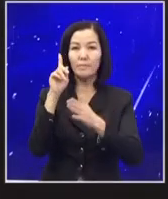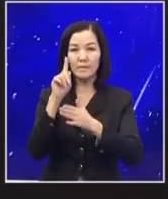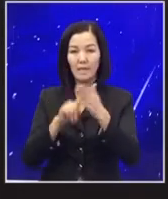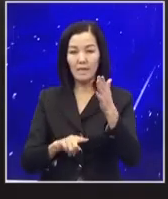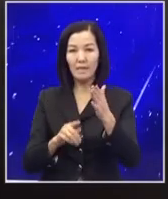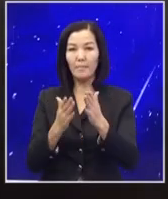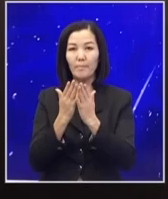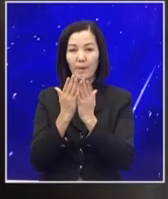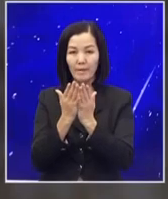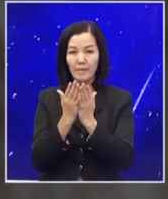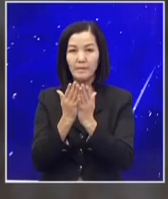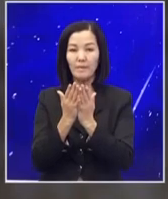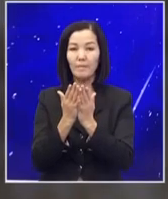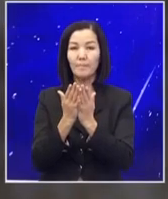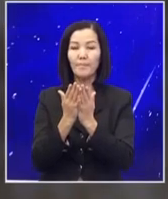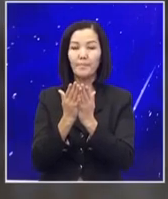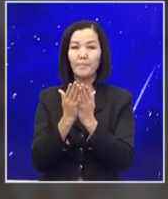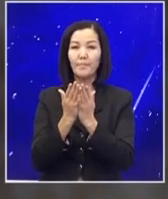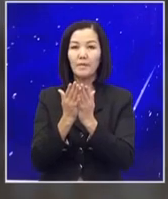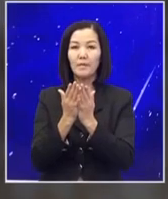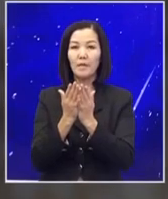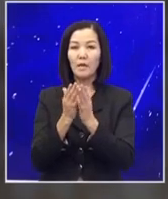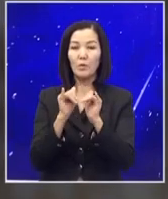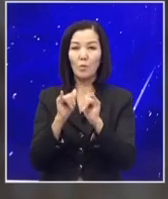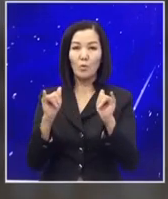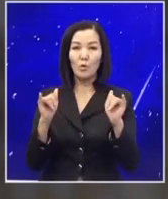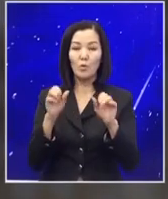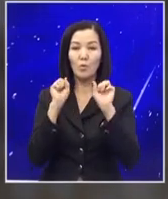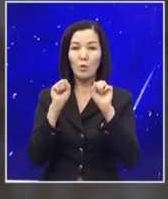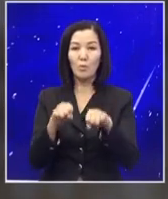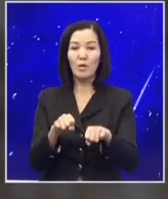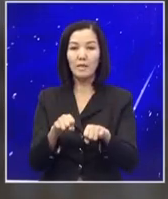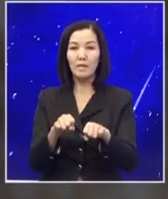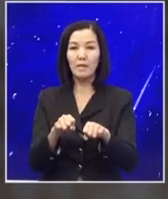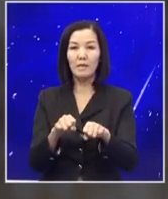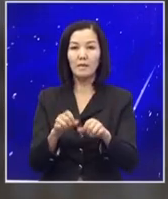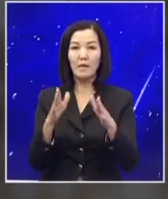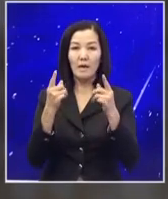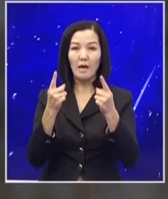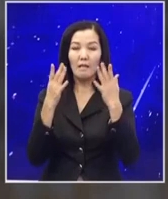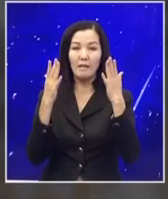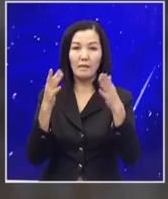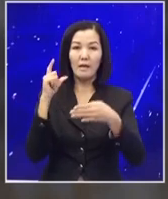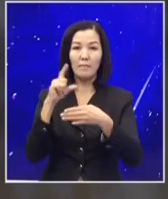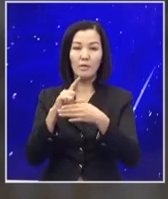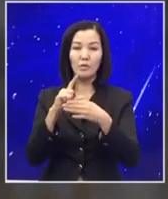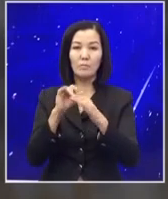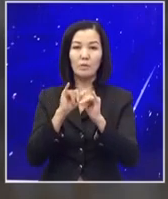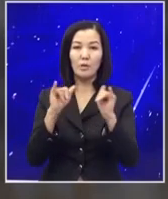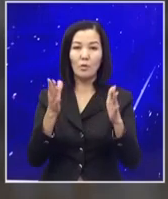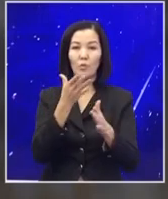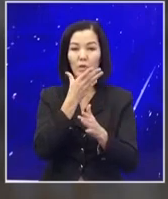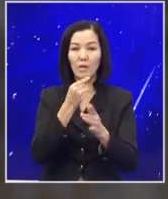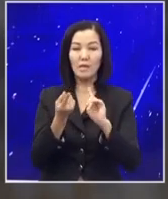етіп, Аллаға құлшылық етіп көркейтеді екен. Алла Тағала осындай мешіттерімізді көркейтетін